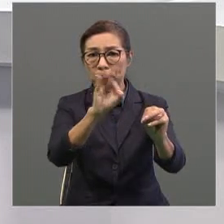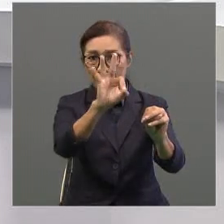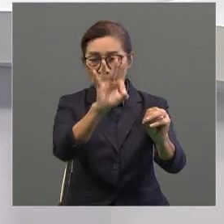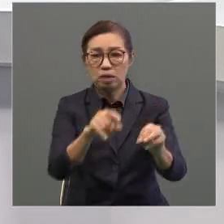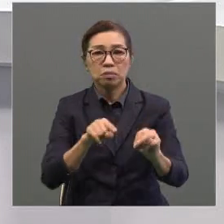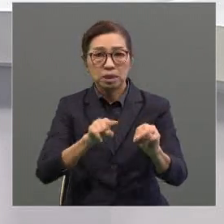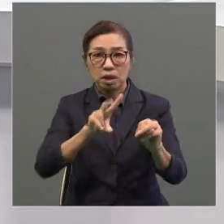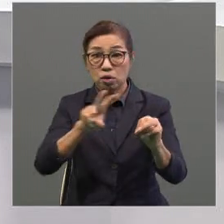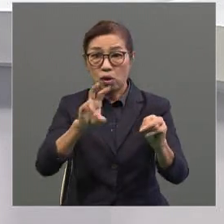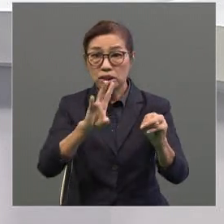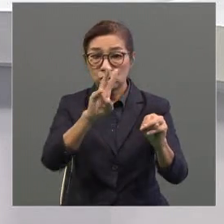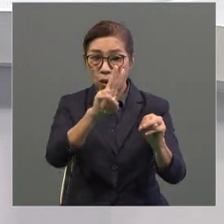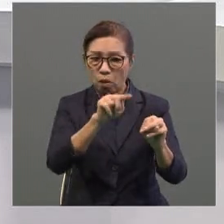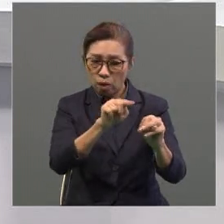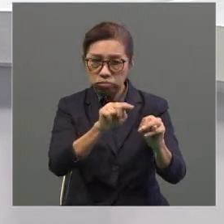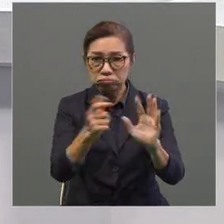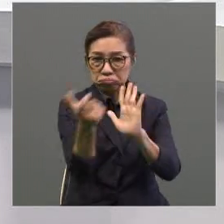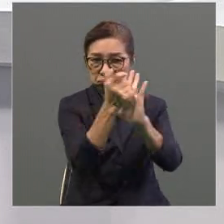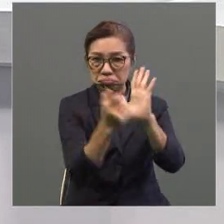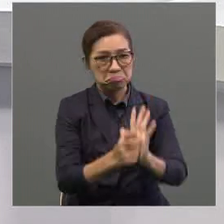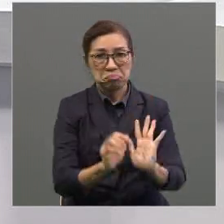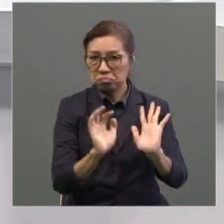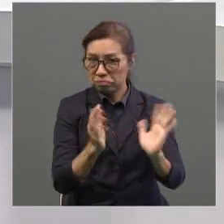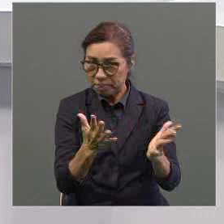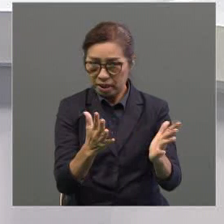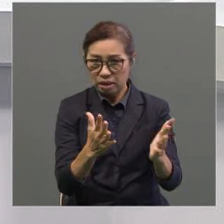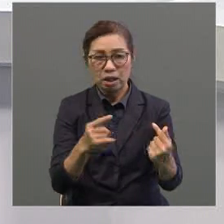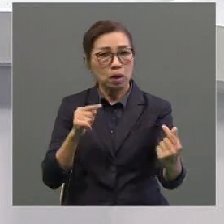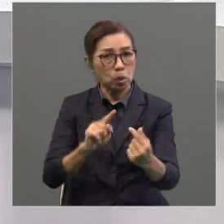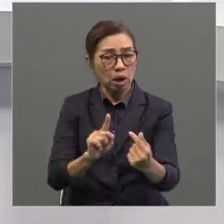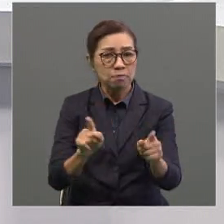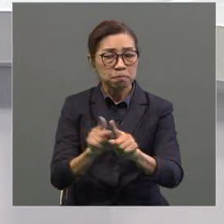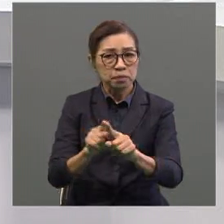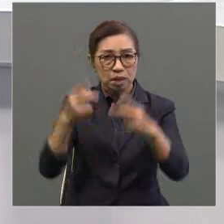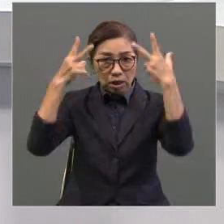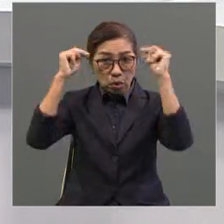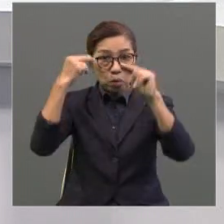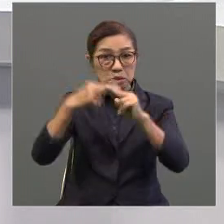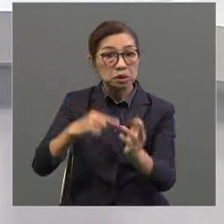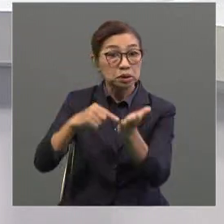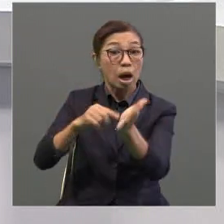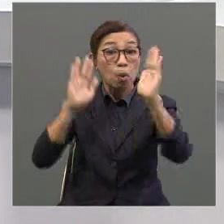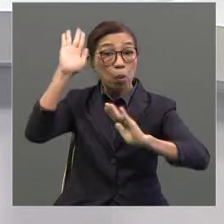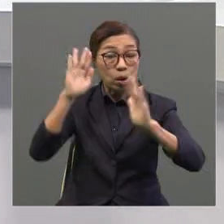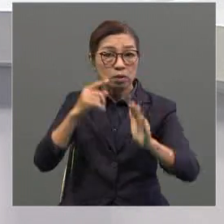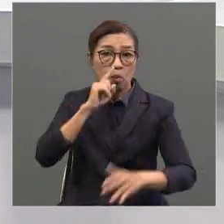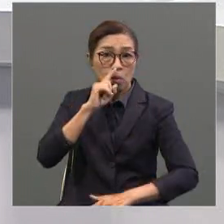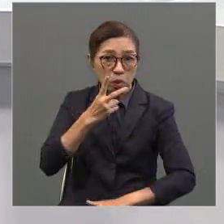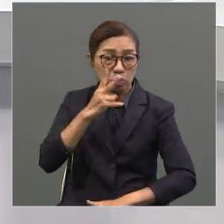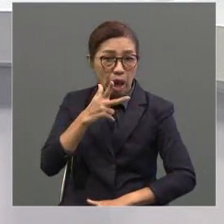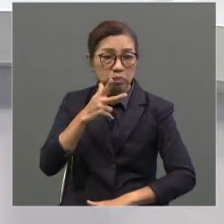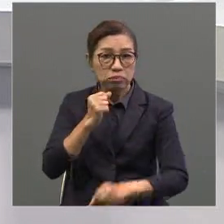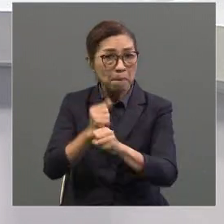และมาตรา 272ไม่ได้บัญญัตินะครับไว้แต่ประการใดว่าการเสนอชื่อนายกรัฐมนตรีจะกระทำซ้ำไม่ได้